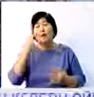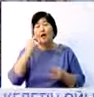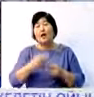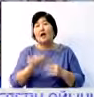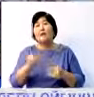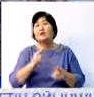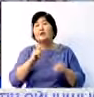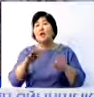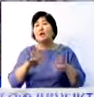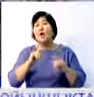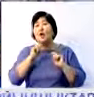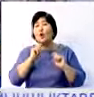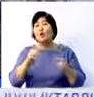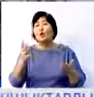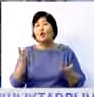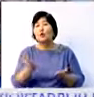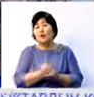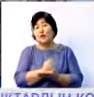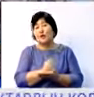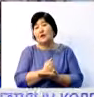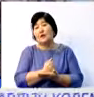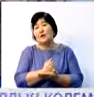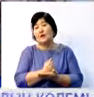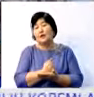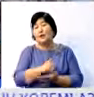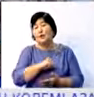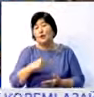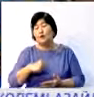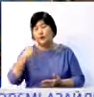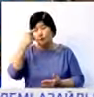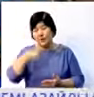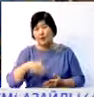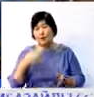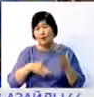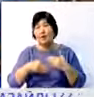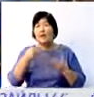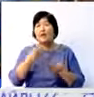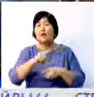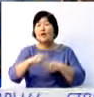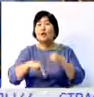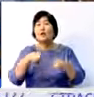мүшәйрасында бір жүлде бөлініп жатқанымызға өз басым қуаныштымын. Келер ұрпаққа